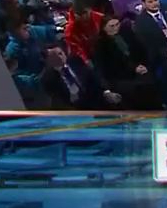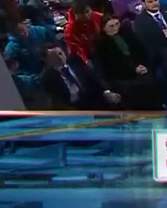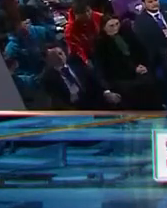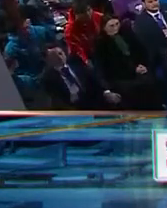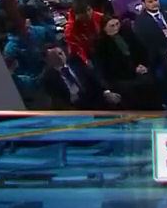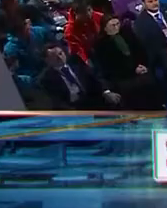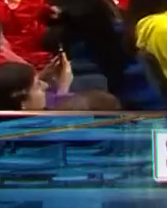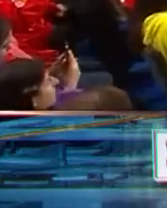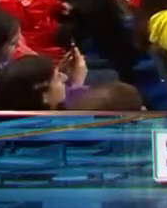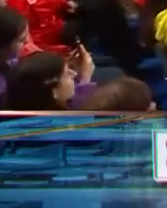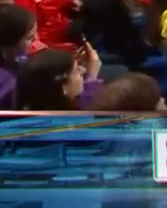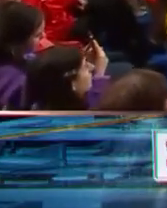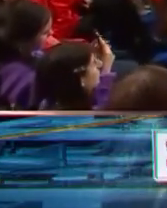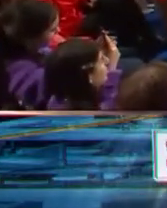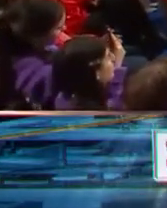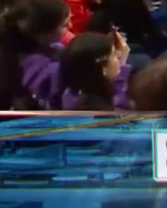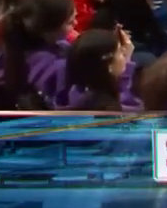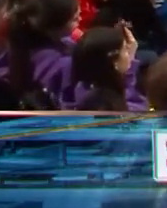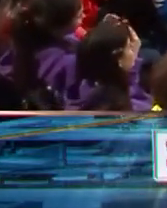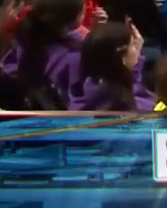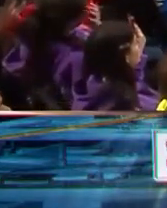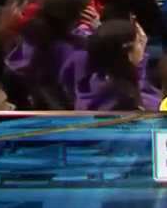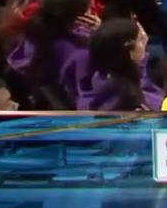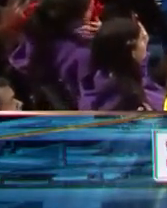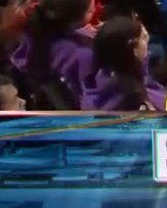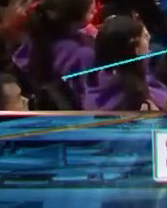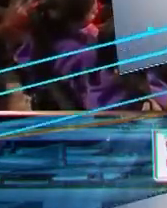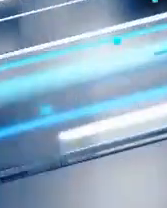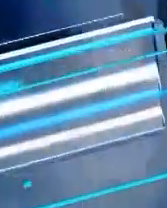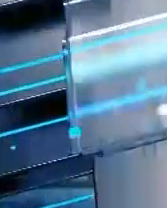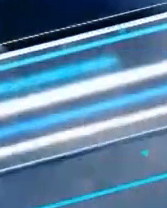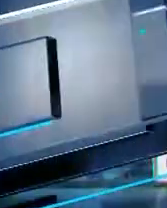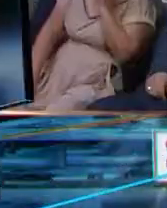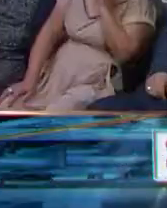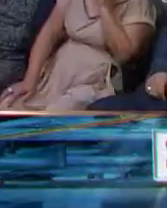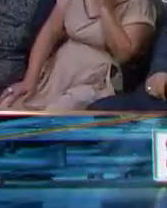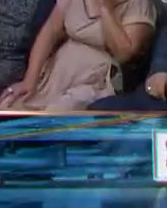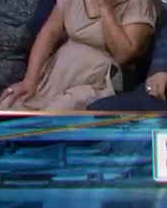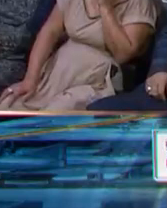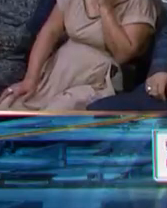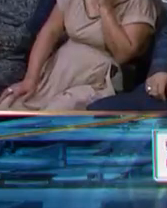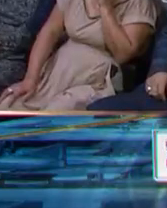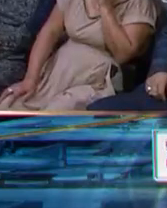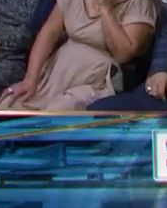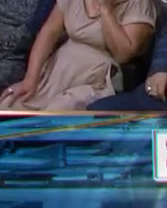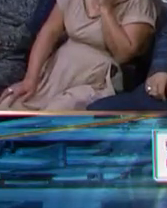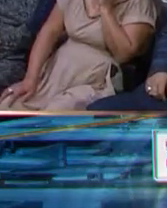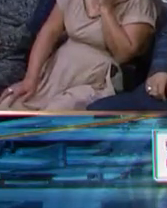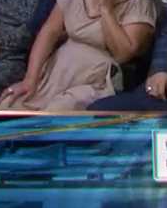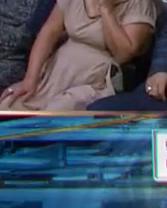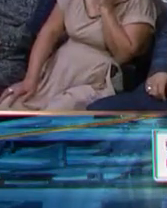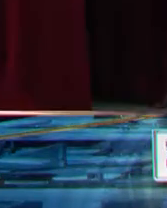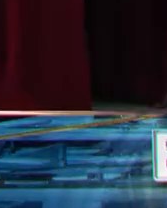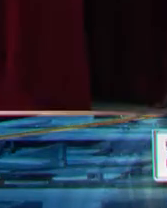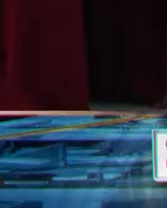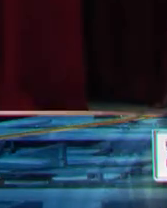Басты мақсаты да бірге жұмылып, халыққа қызмет ету. 8 жетім бала, 7 мүгедек,